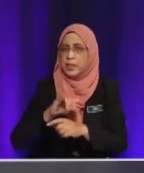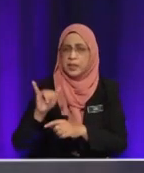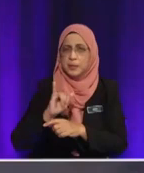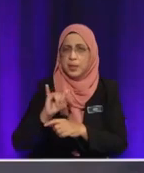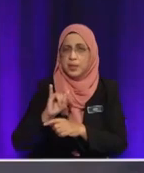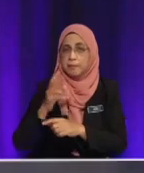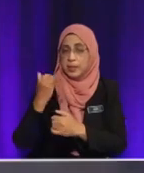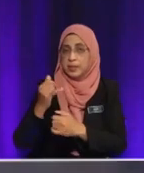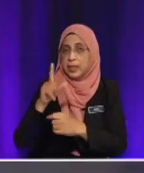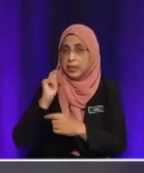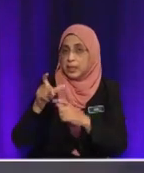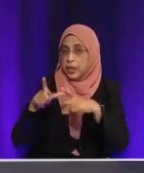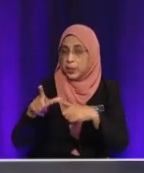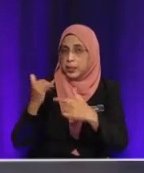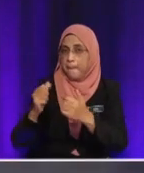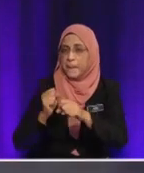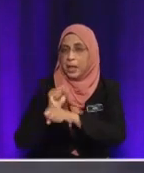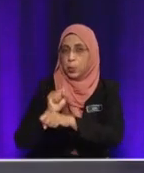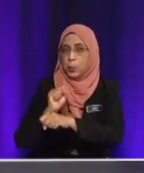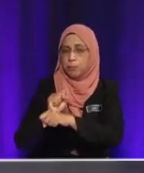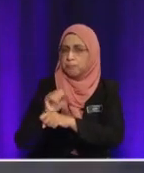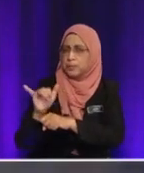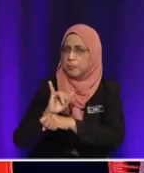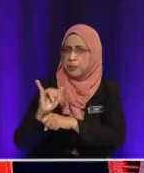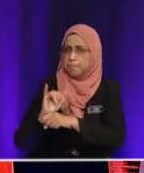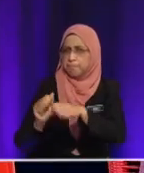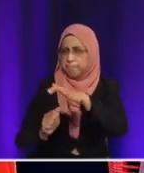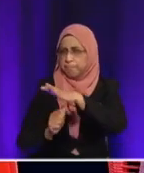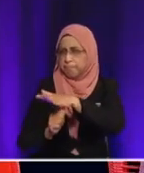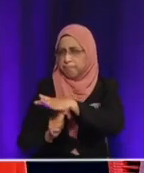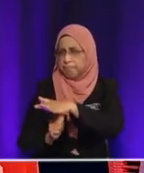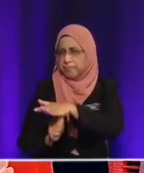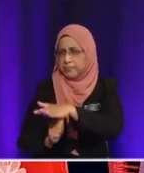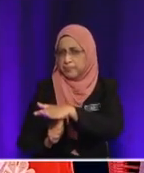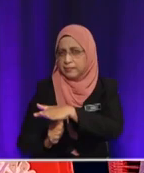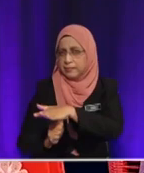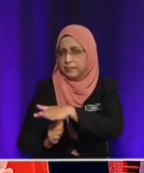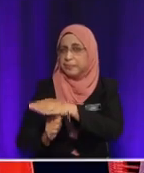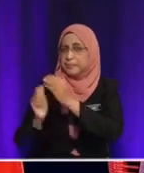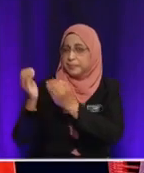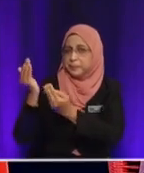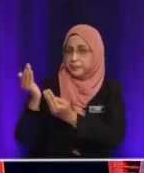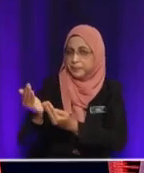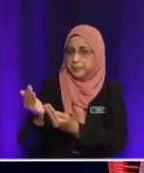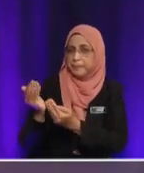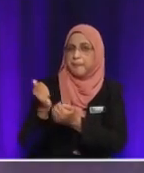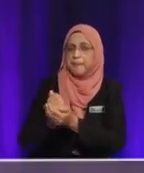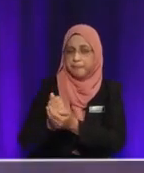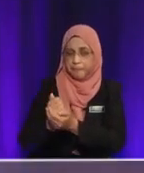cikgu tunjukkan. Okey. Sama juga. Okey. Pun sama. Tekan. Okey, baik. Dia memberikan tekanan pada